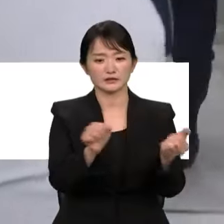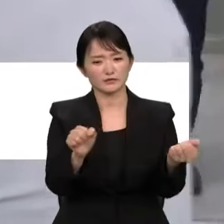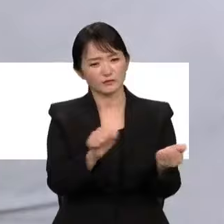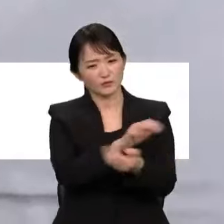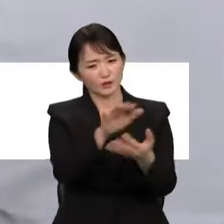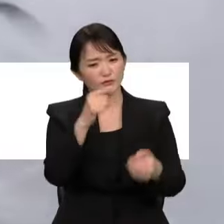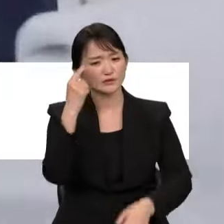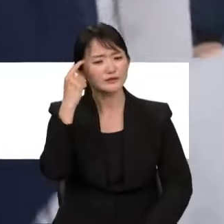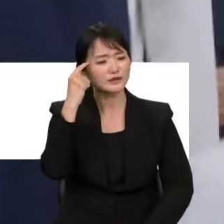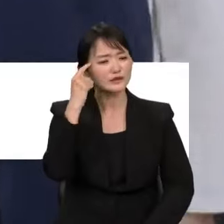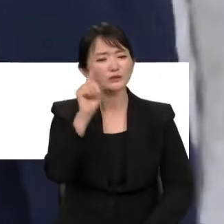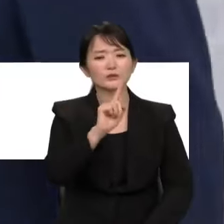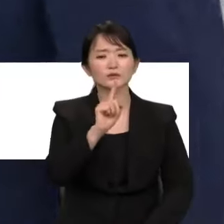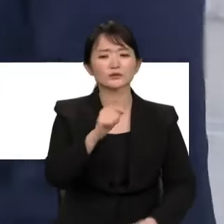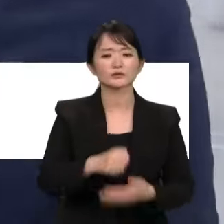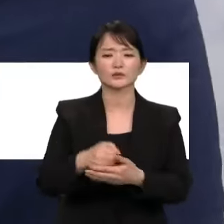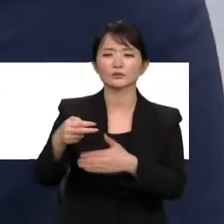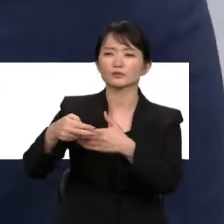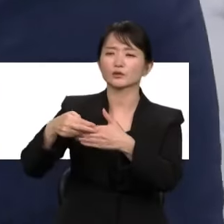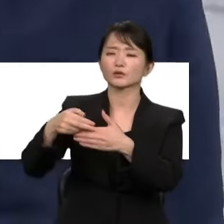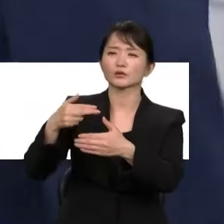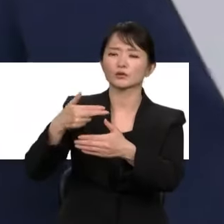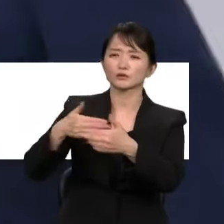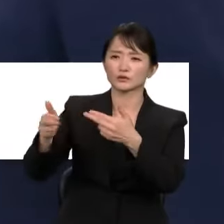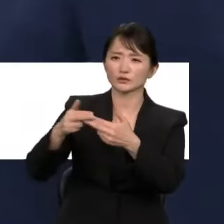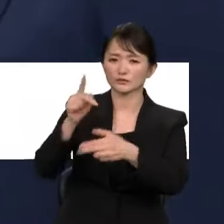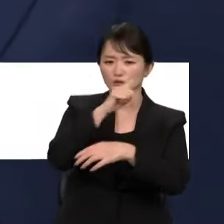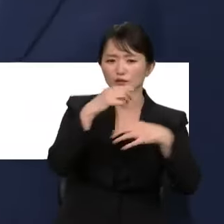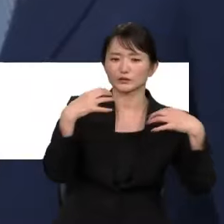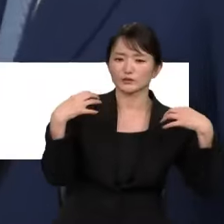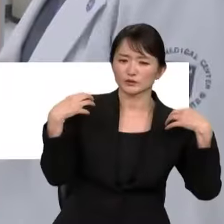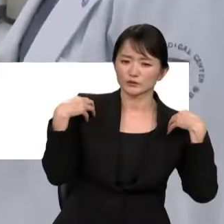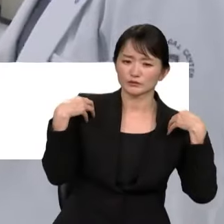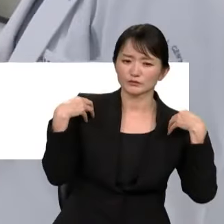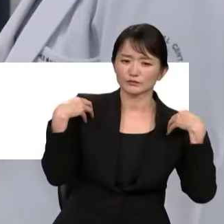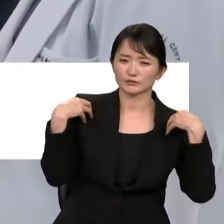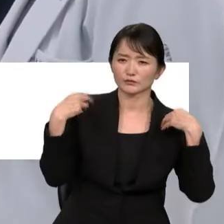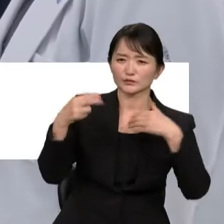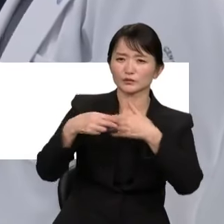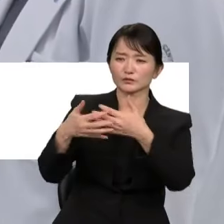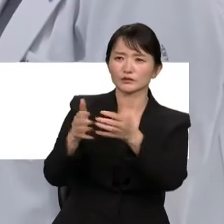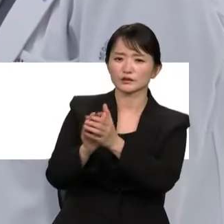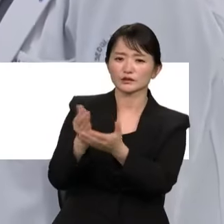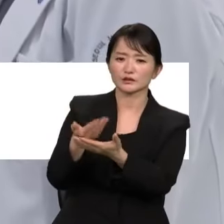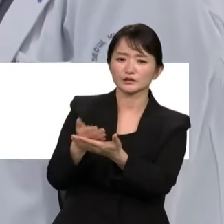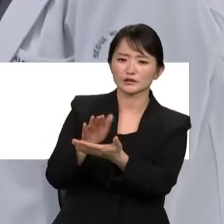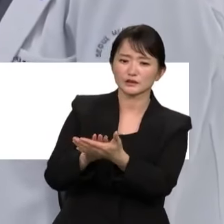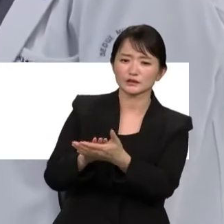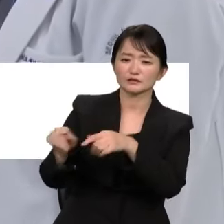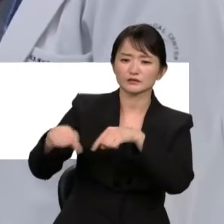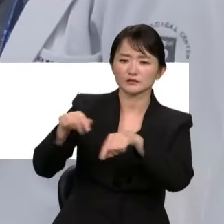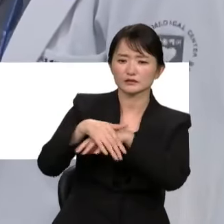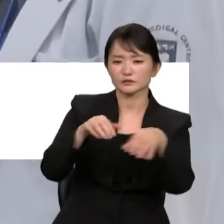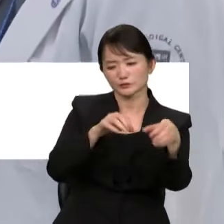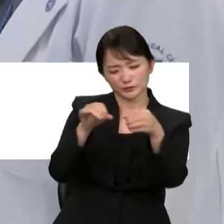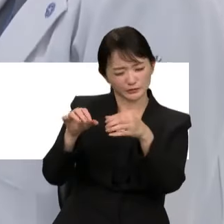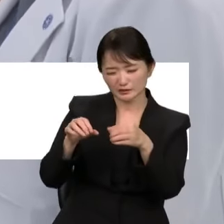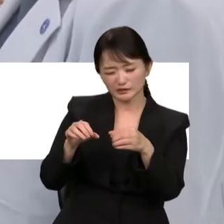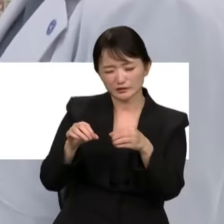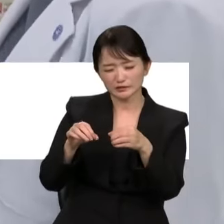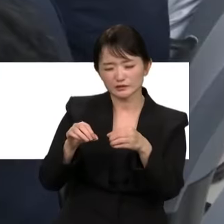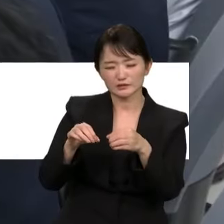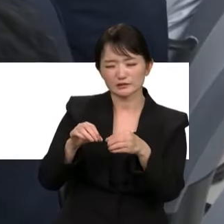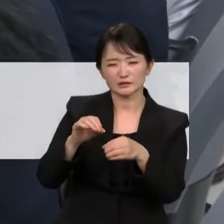상황에서 이 병원협회도 정부와 의료 정책을 같이 논의하는 게 부적절하다고